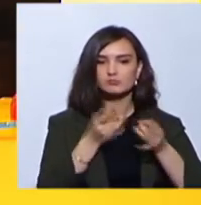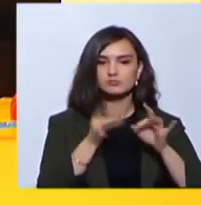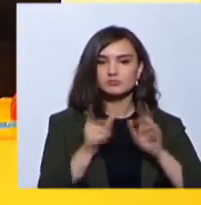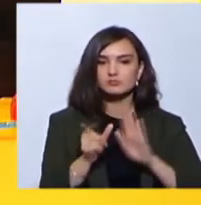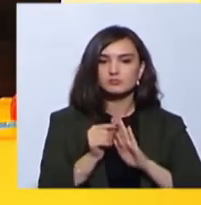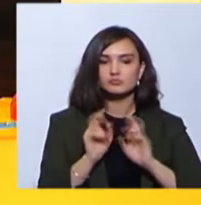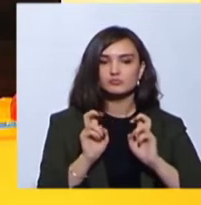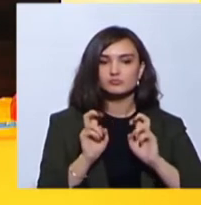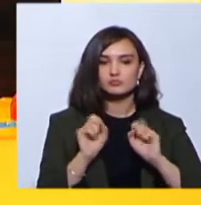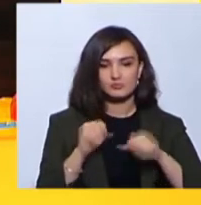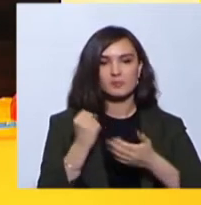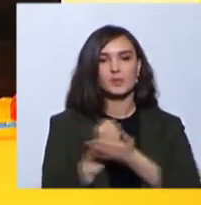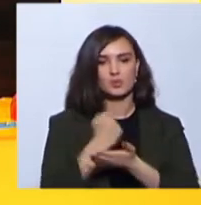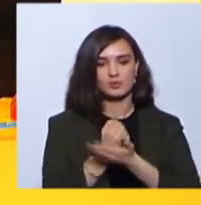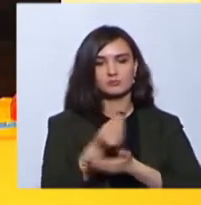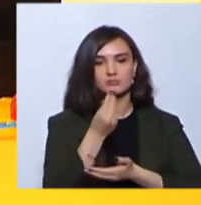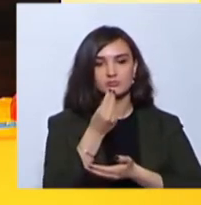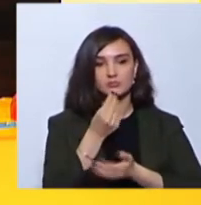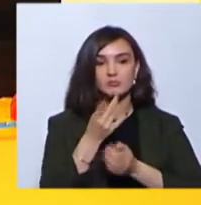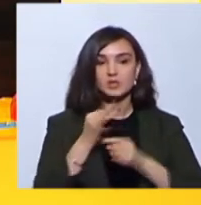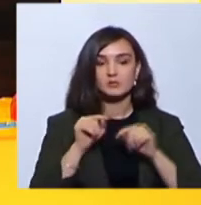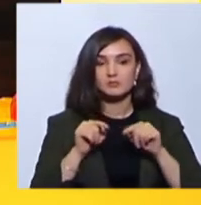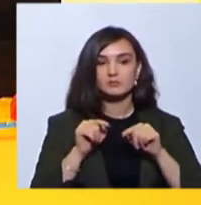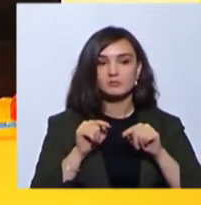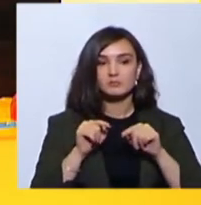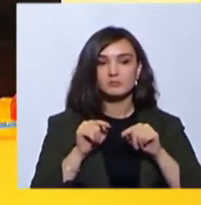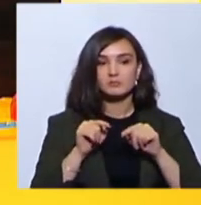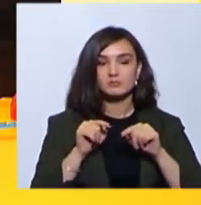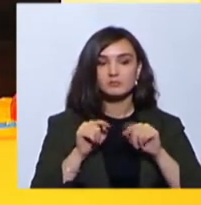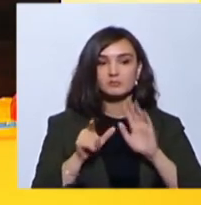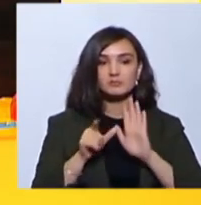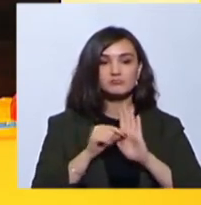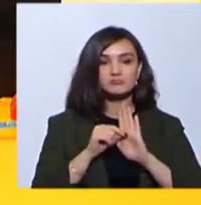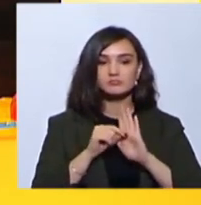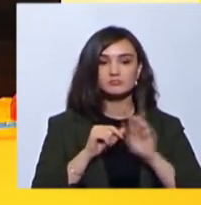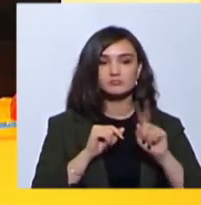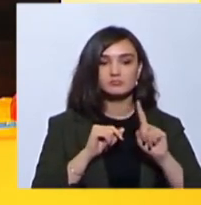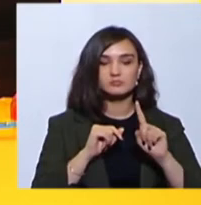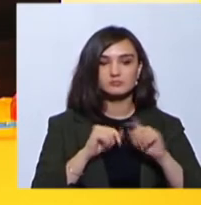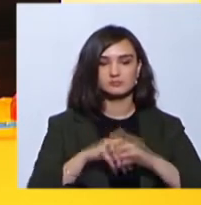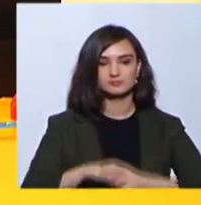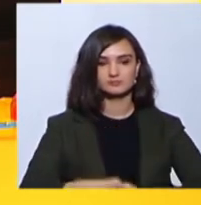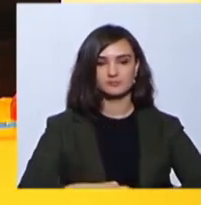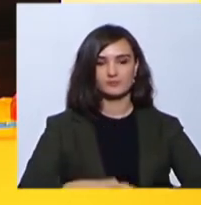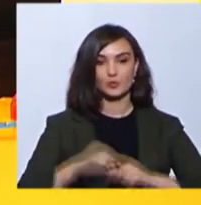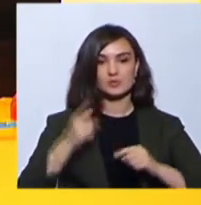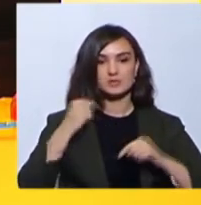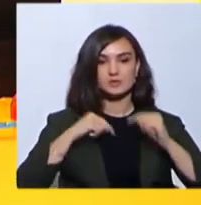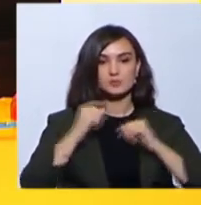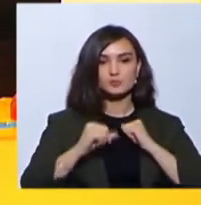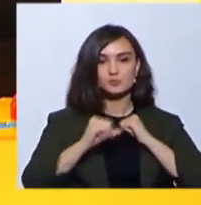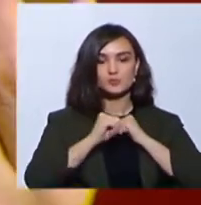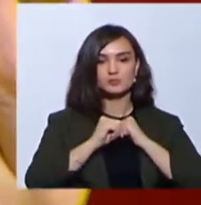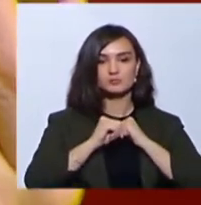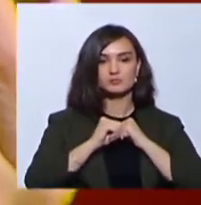უნდა, შესაძლოა პიურე მივირთვათ, მაგრამ ასეთ შემთხვევაში მივირთვათ ისეთ პროდუქტებთან ერთად, რომელიც გაანეიტრალებს ამ